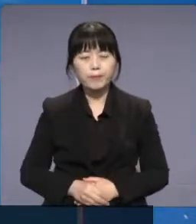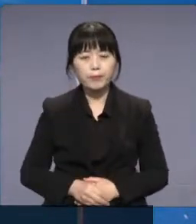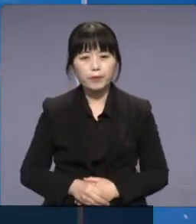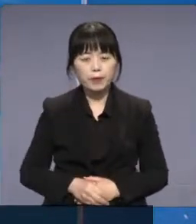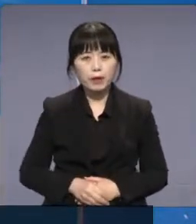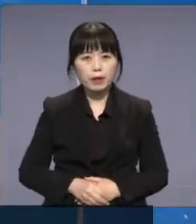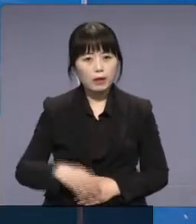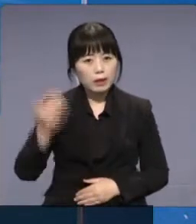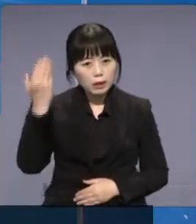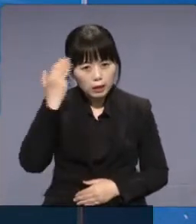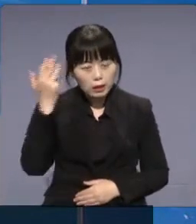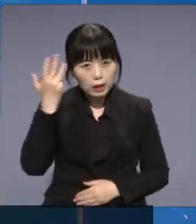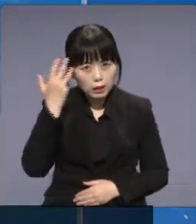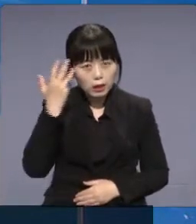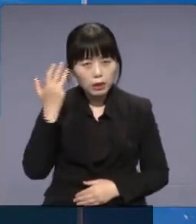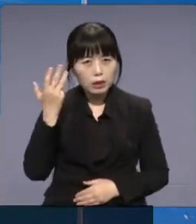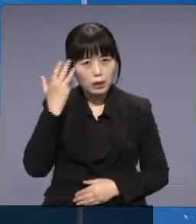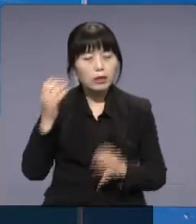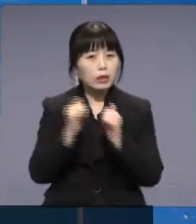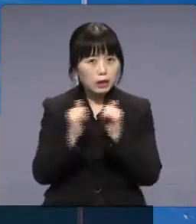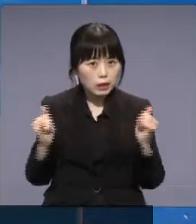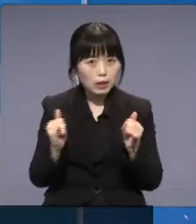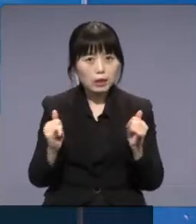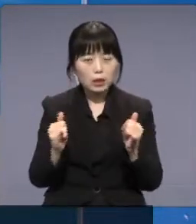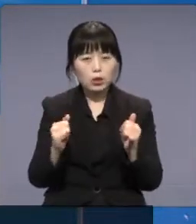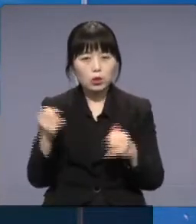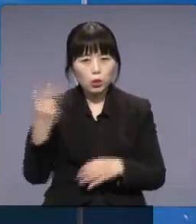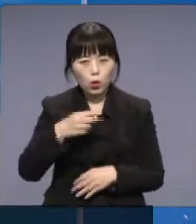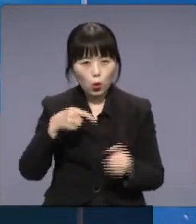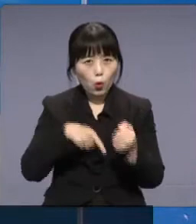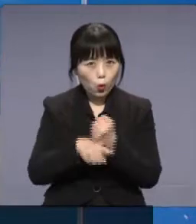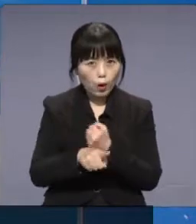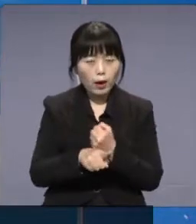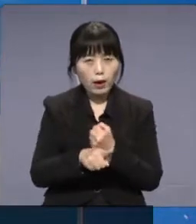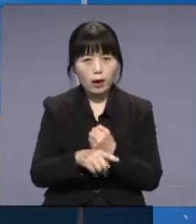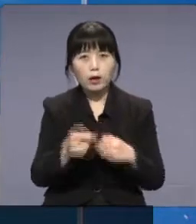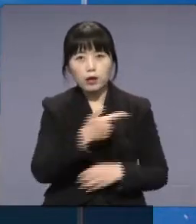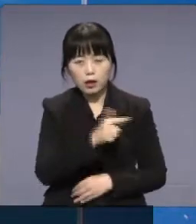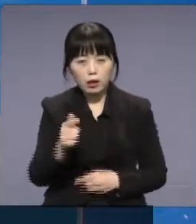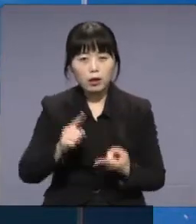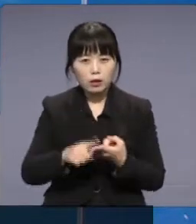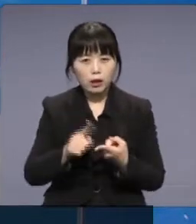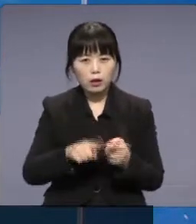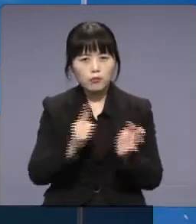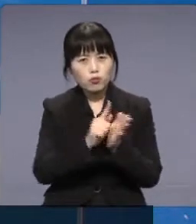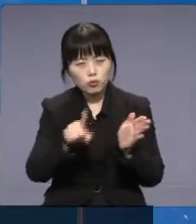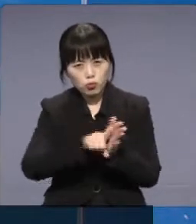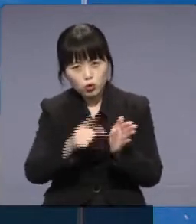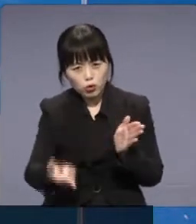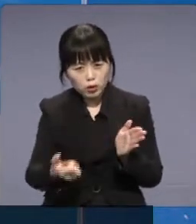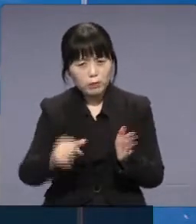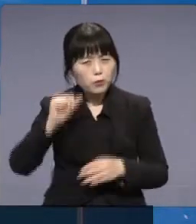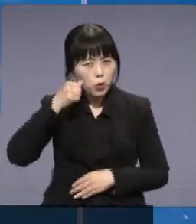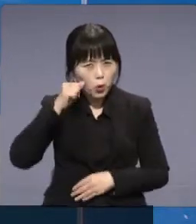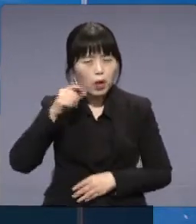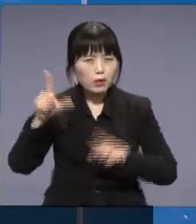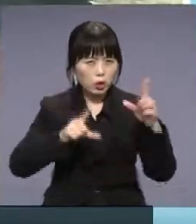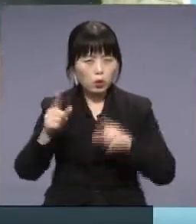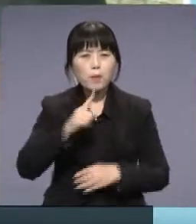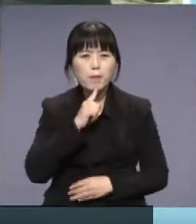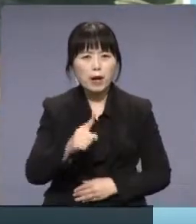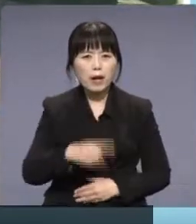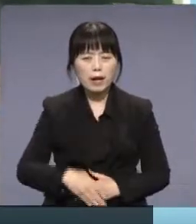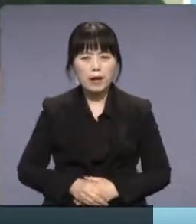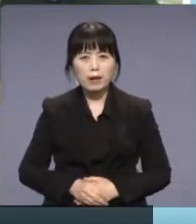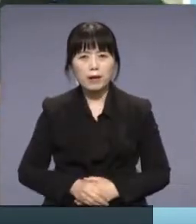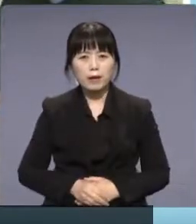뭐 지식 또는 지식인 아니면 뭐 특히 과학이나 이런 것들에 대한 불신 조롱하는 그런 태도를 말합니다. 그래서